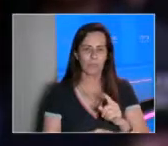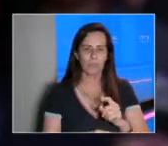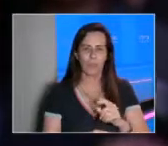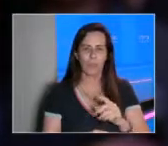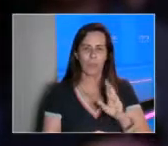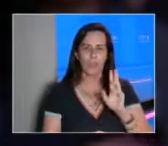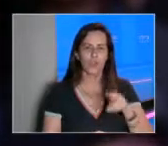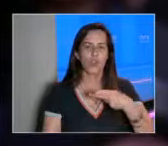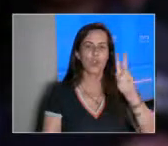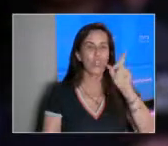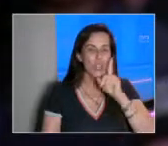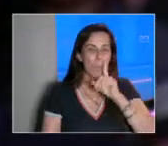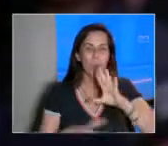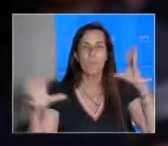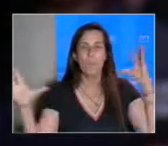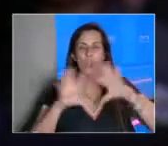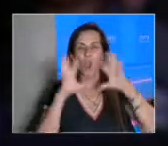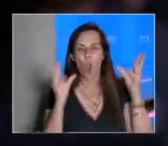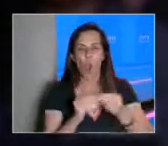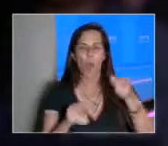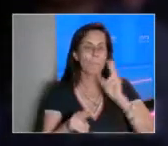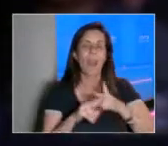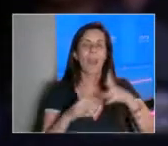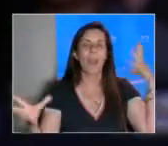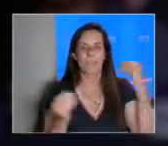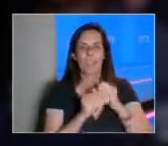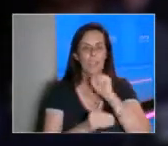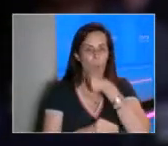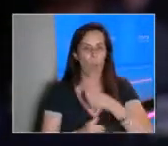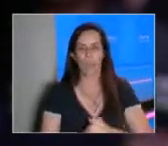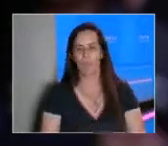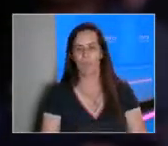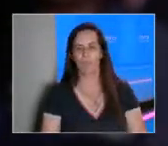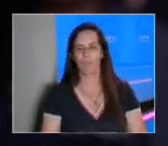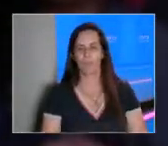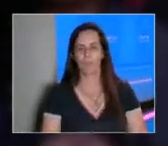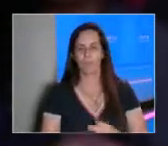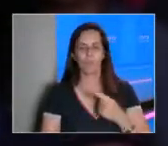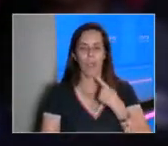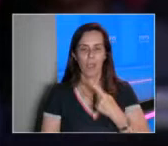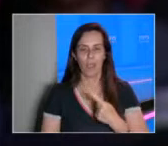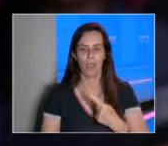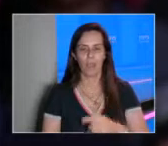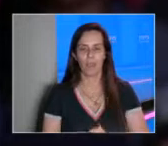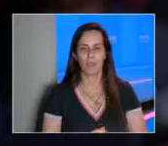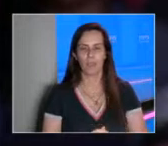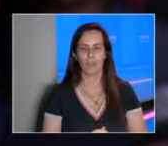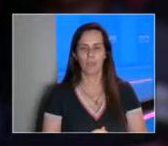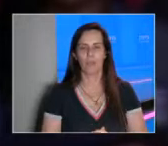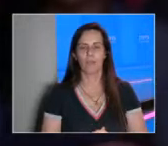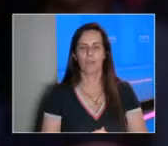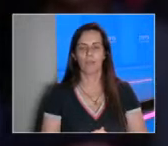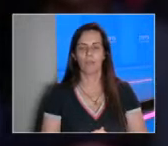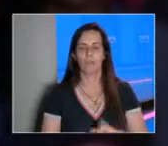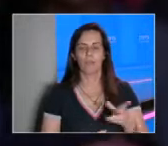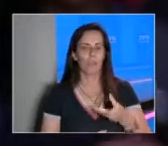without question, has more names than any disease in history. I can name